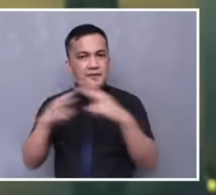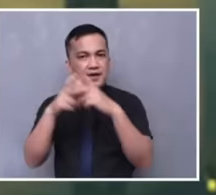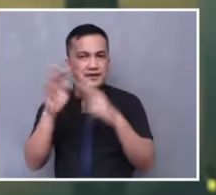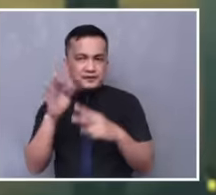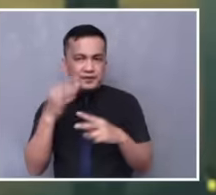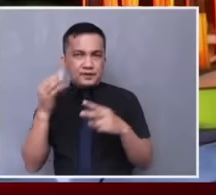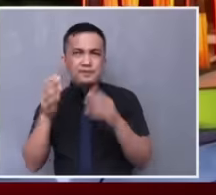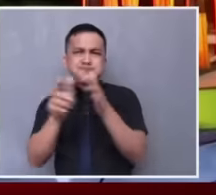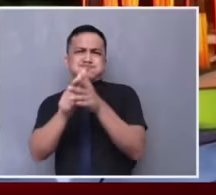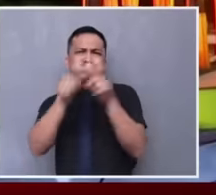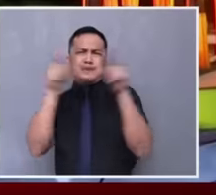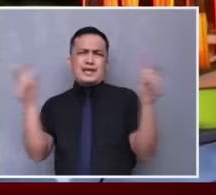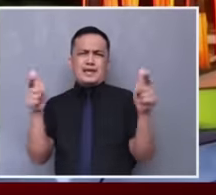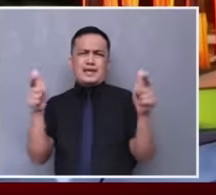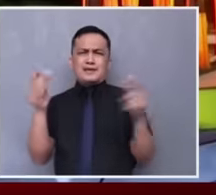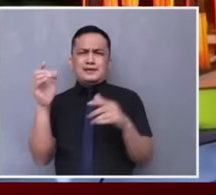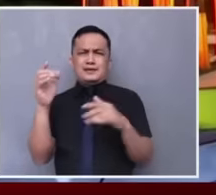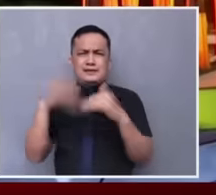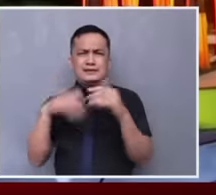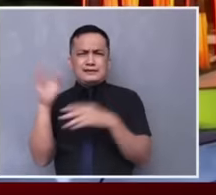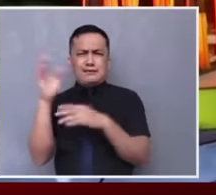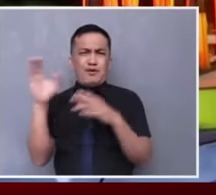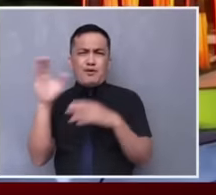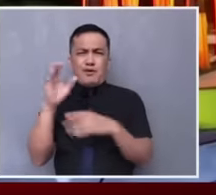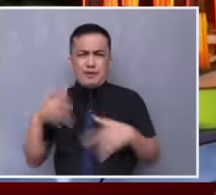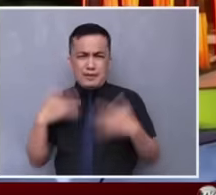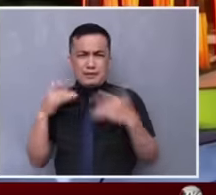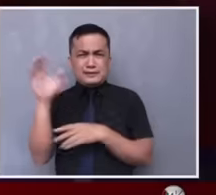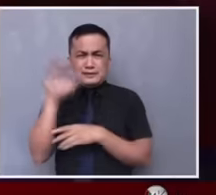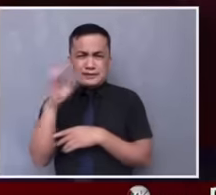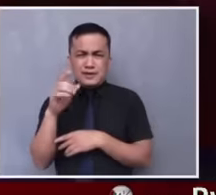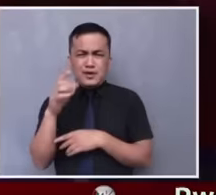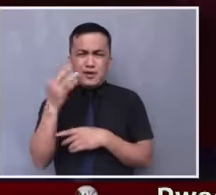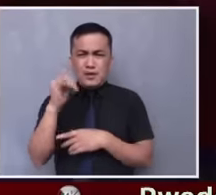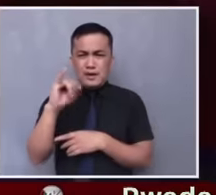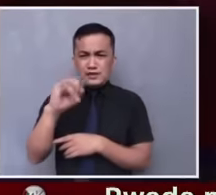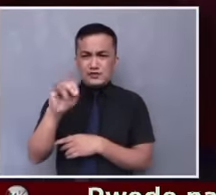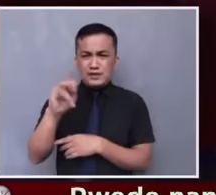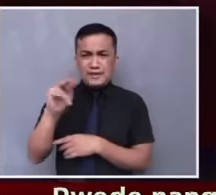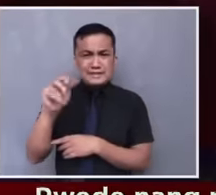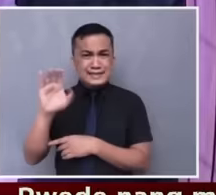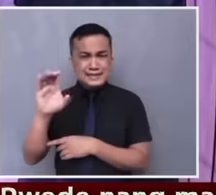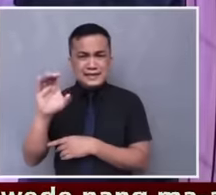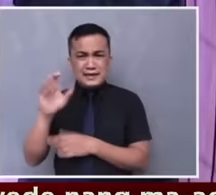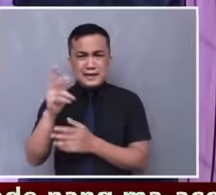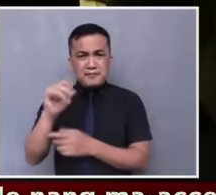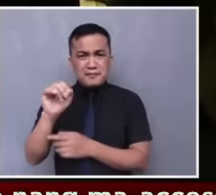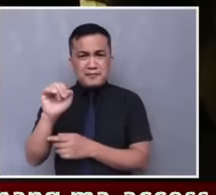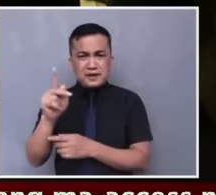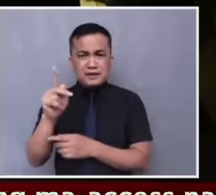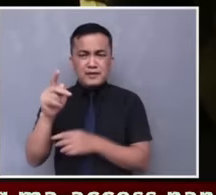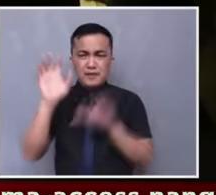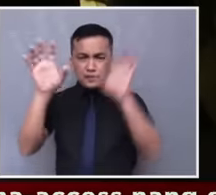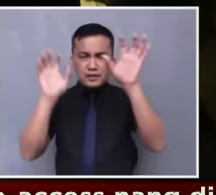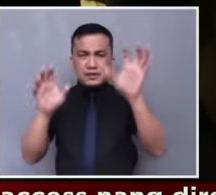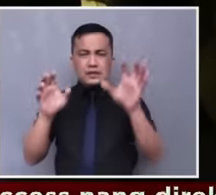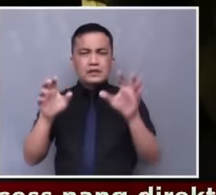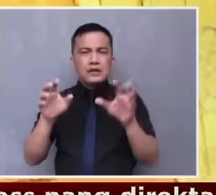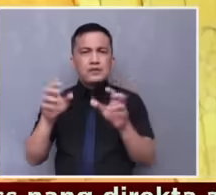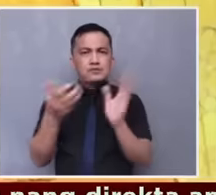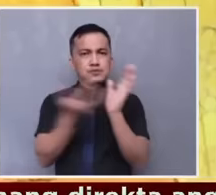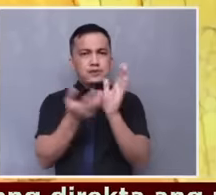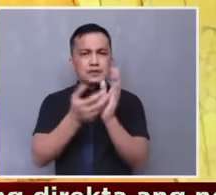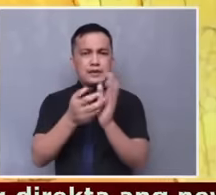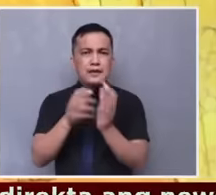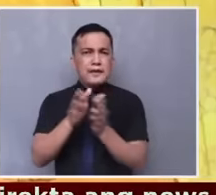ang Pasko sa Paris. Dahil sa mala Jurassic Park na mga palamuti, tampok ang higanting dinosaurs. Bumida ang